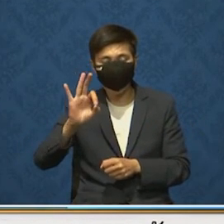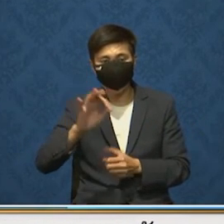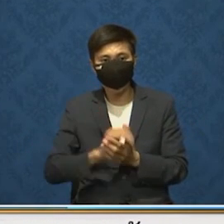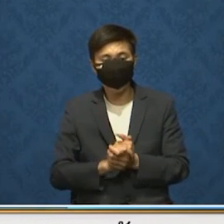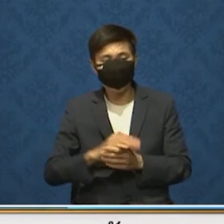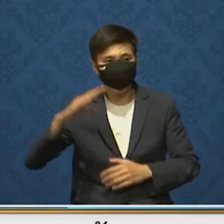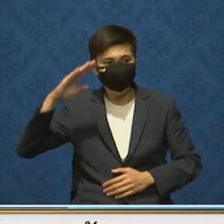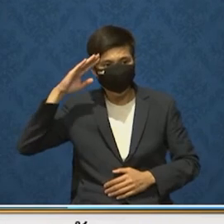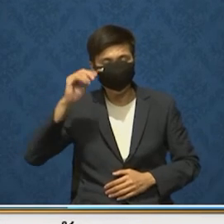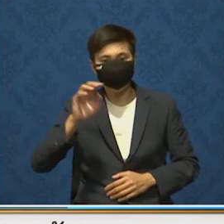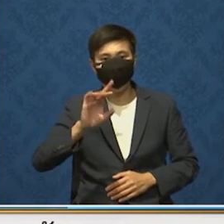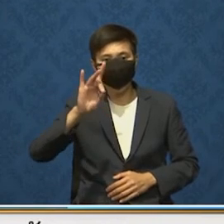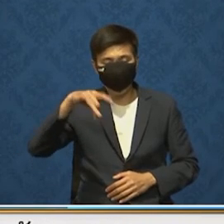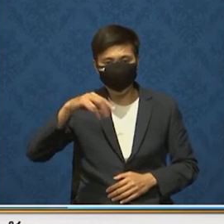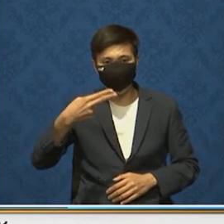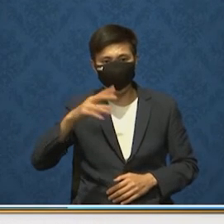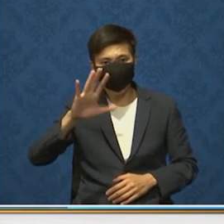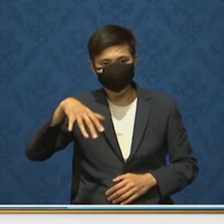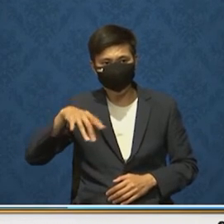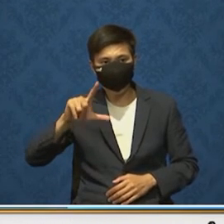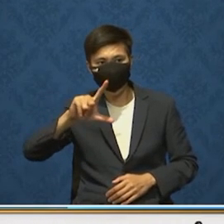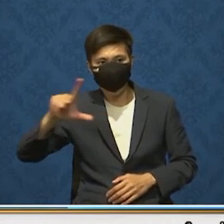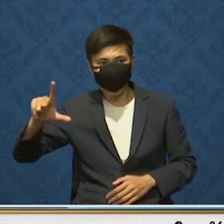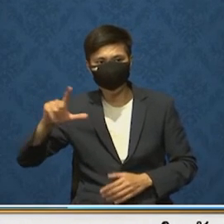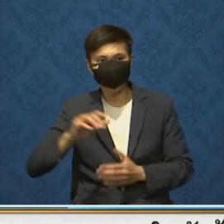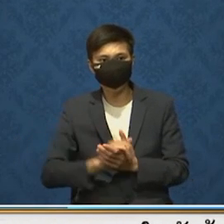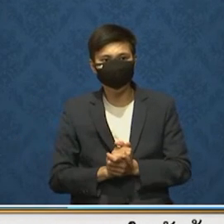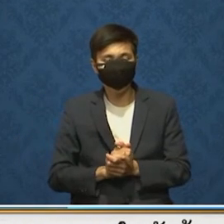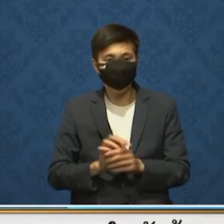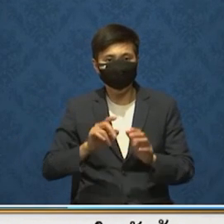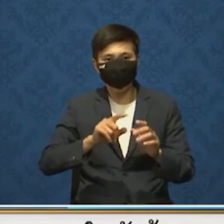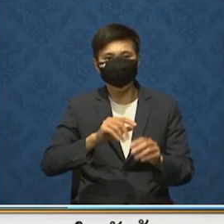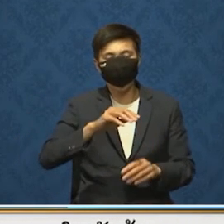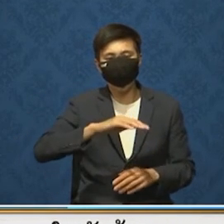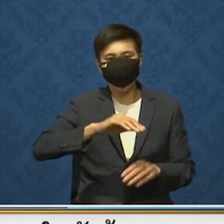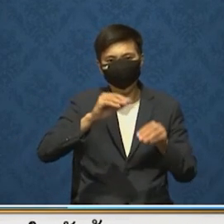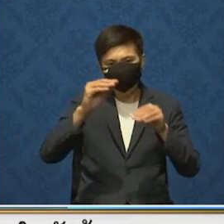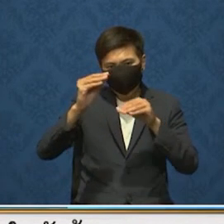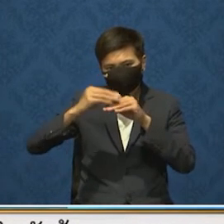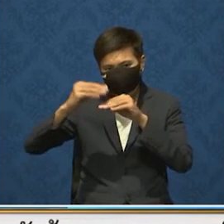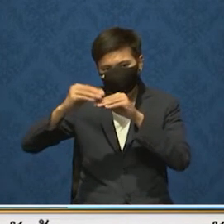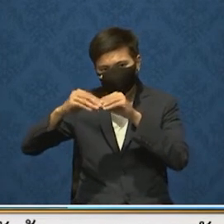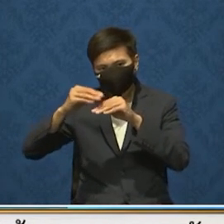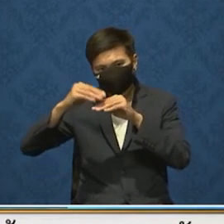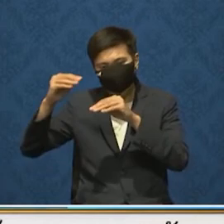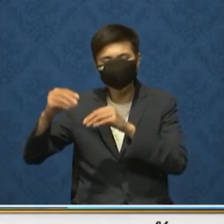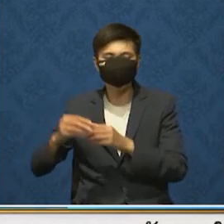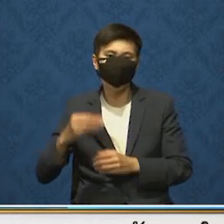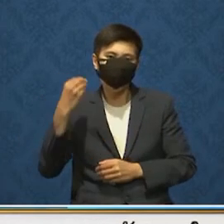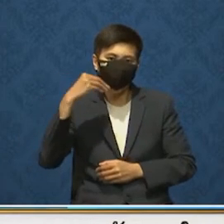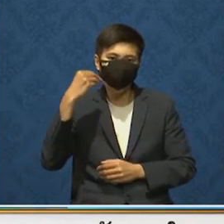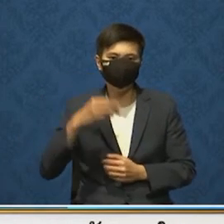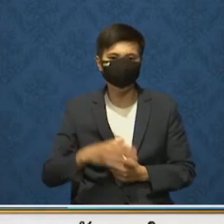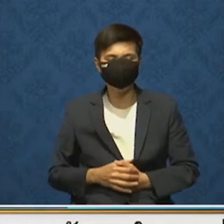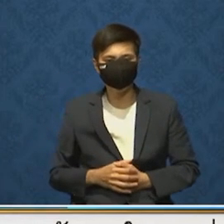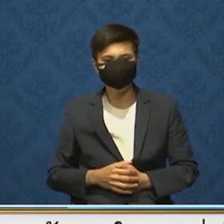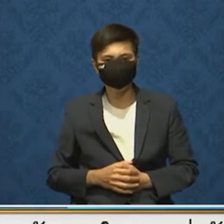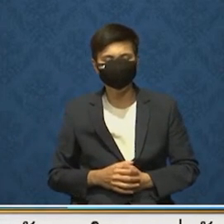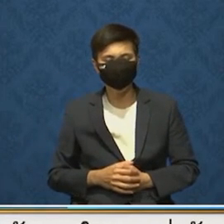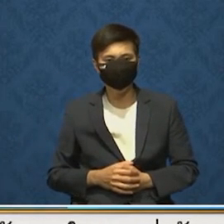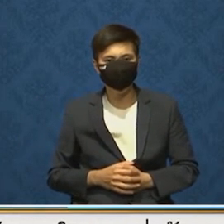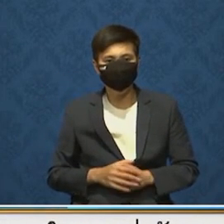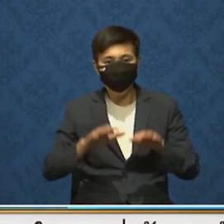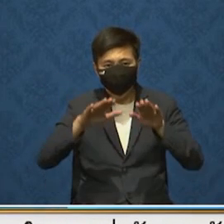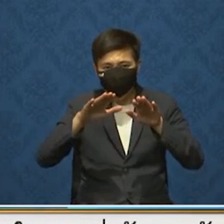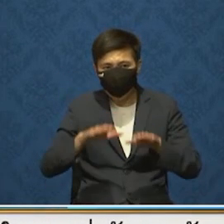ามีงกประณ 85,000 กวล้านนะครับแล้วก็สูง สูง สูง ข้มาทุกปีนะครับเพ่